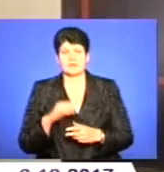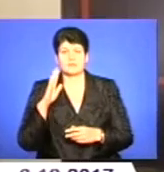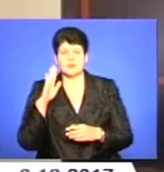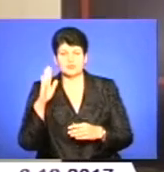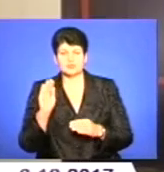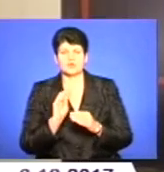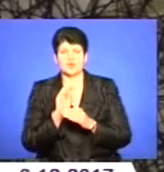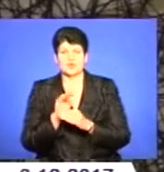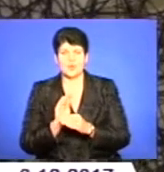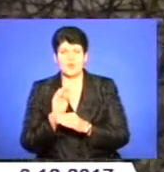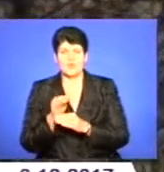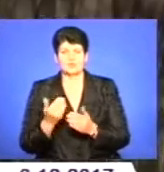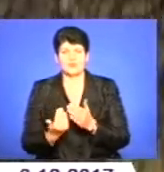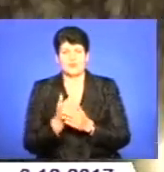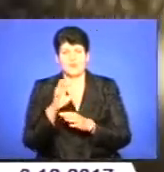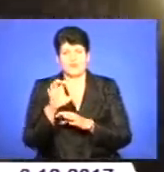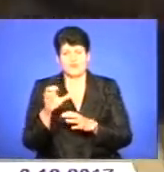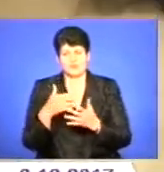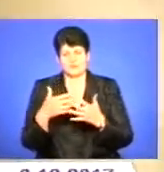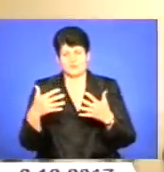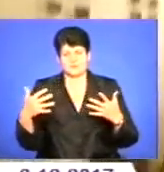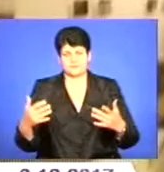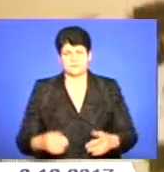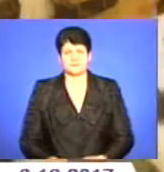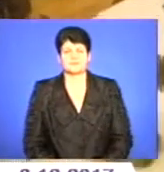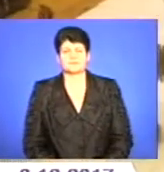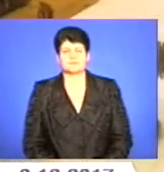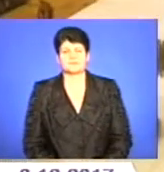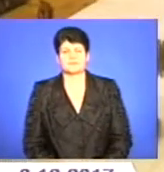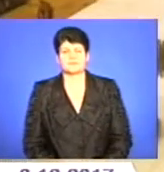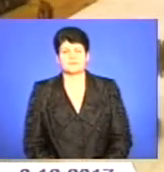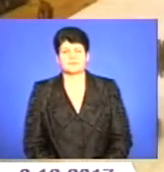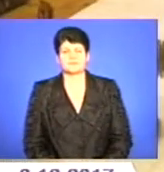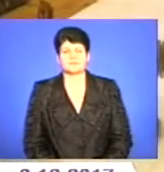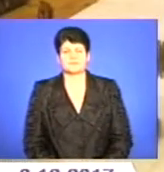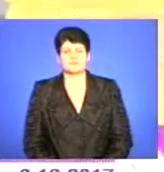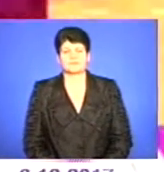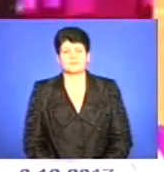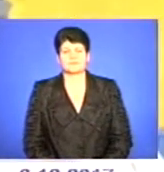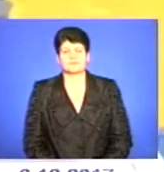студію доповнюватимуть новими фото та експонатами. Соломія Струс, Андрій Бодак, Вісті ТТБ.